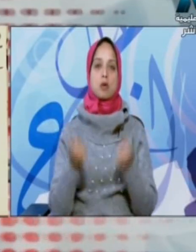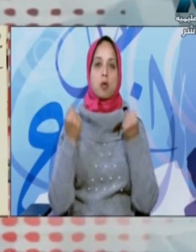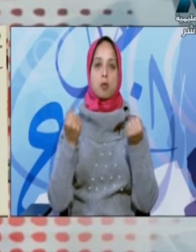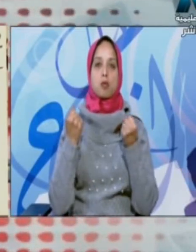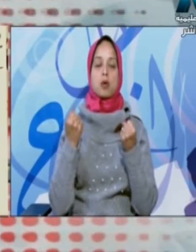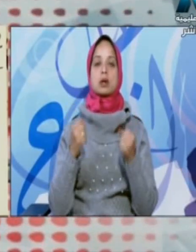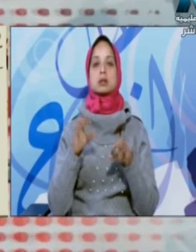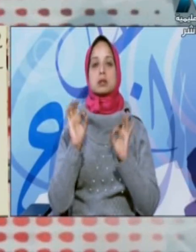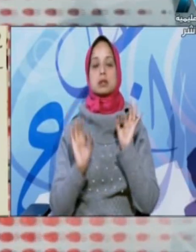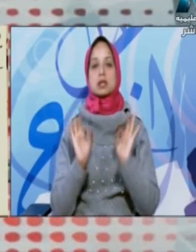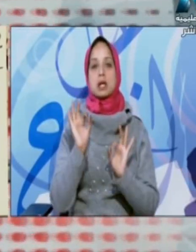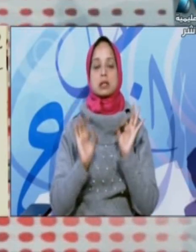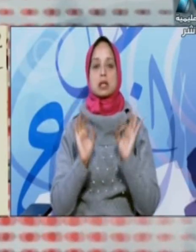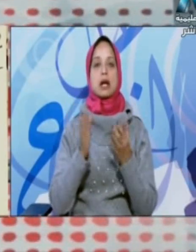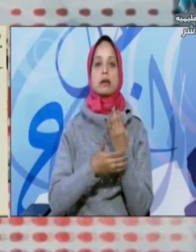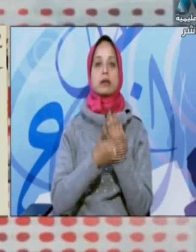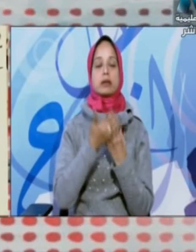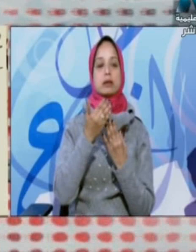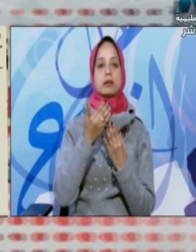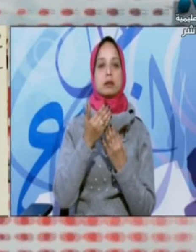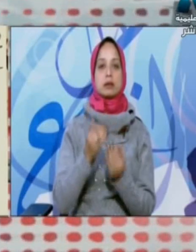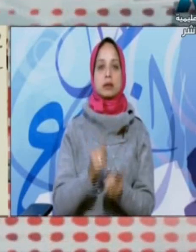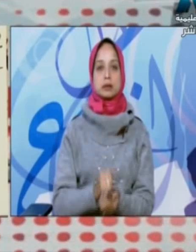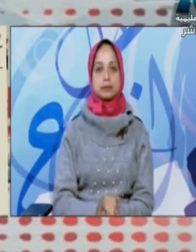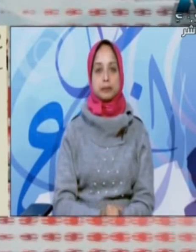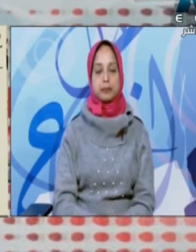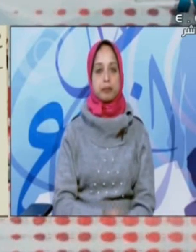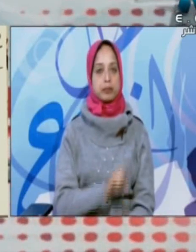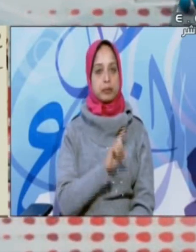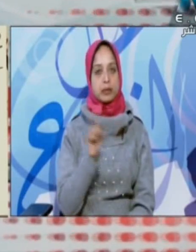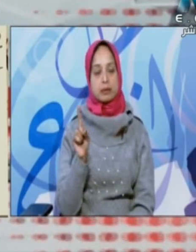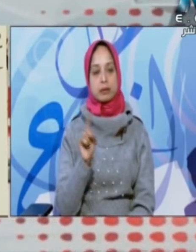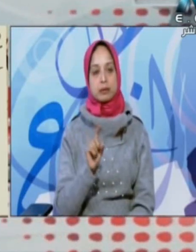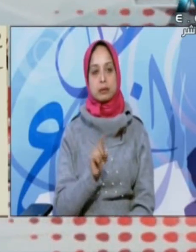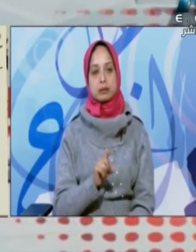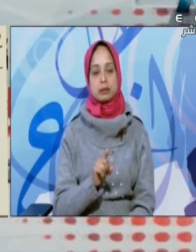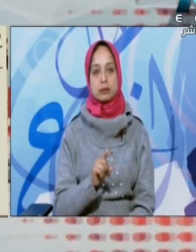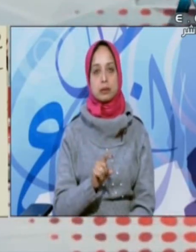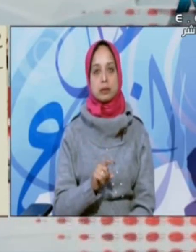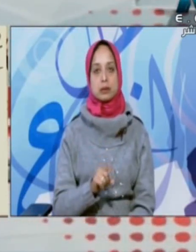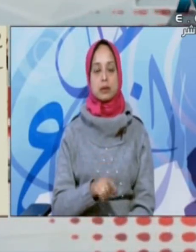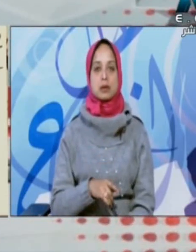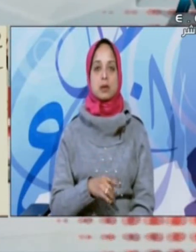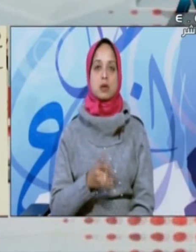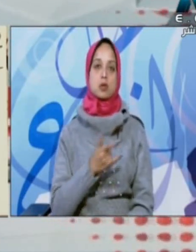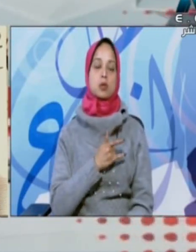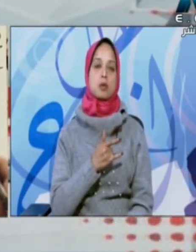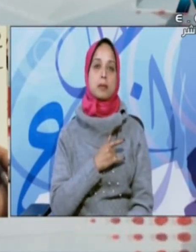سياسية جديدة لا تؤمن